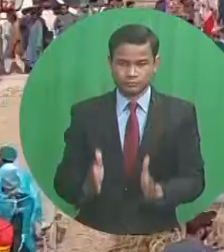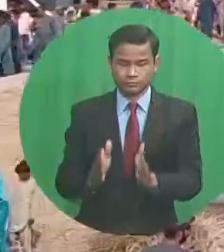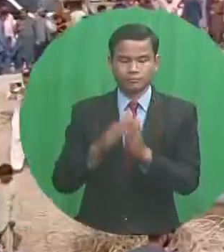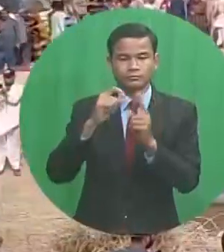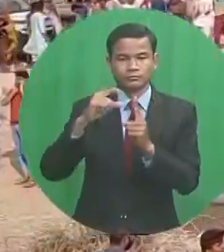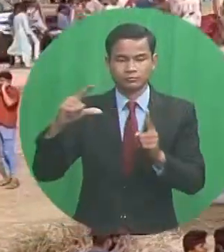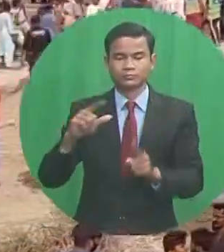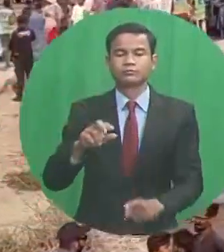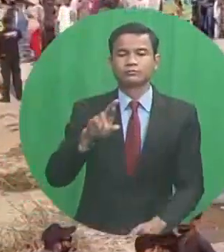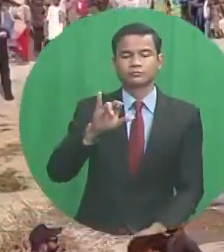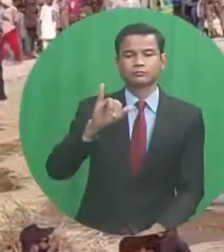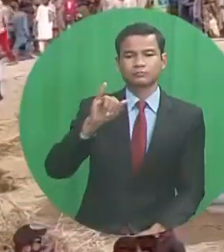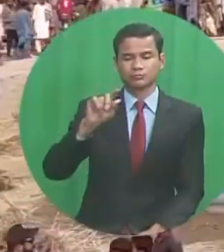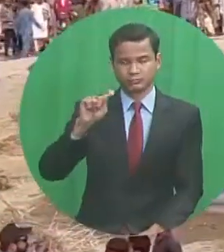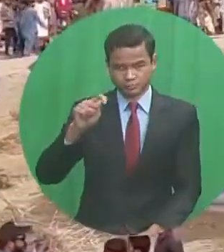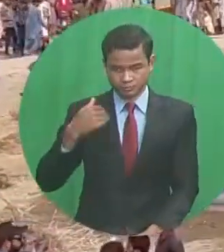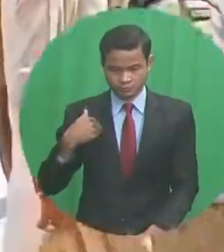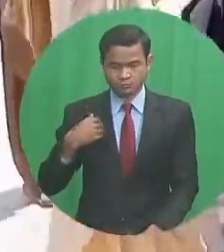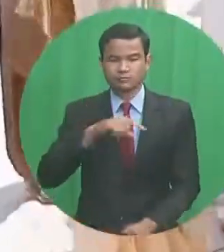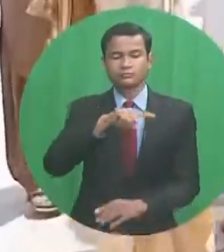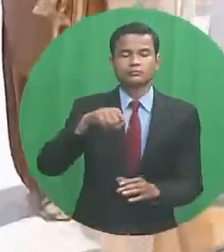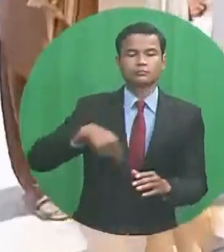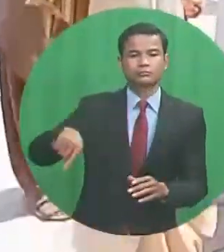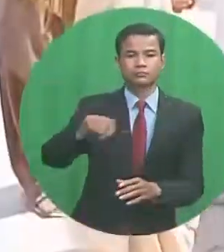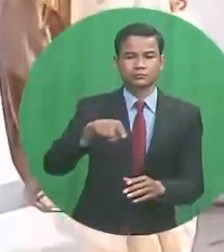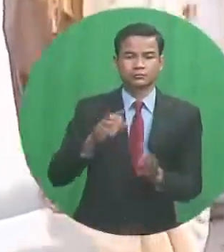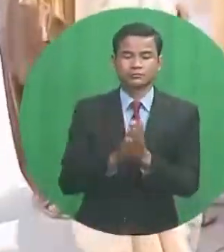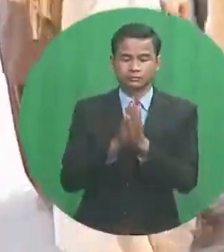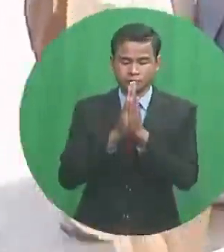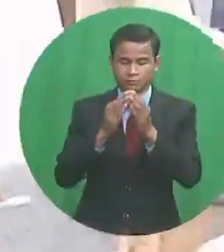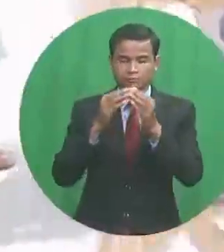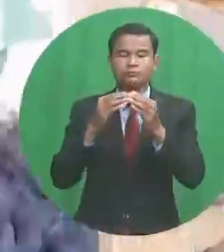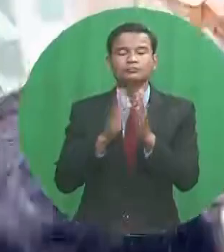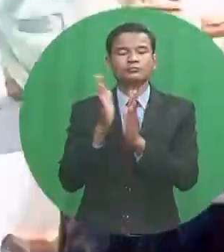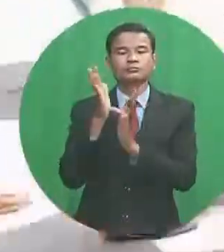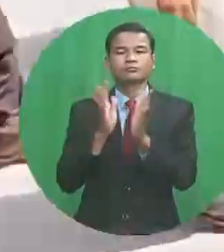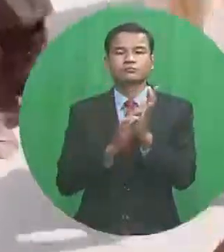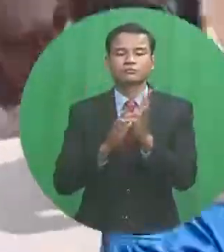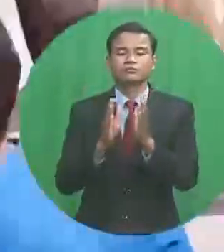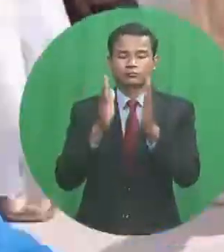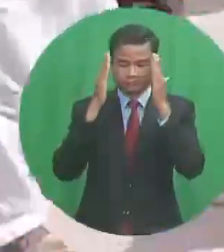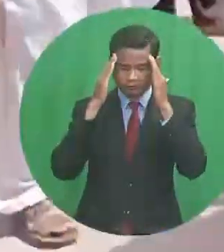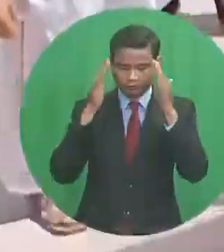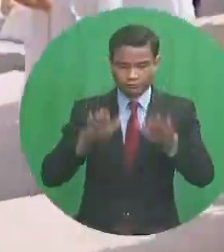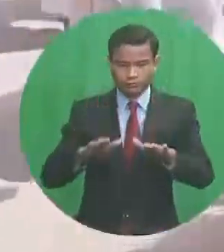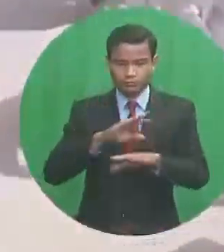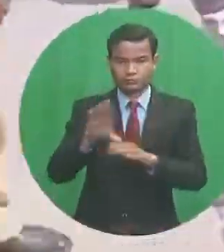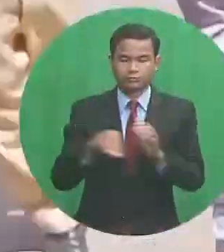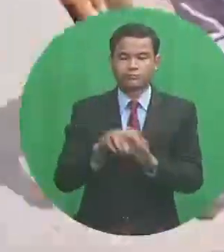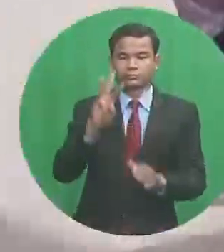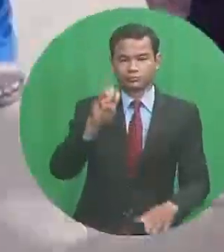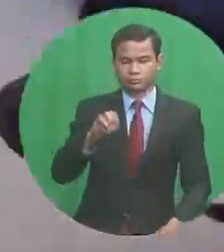លោកសារីបបាននិយាយថាយើងទាំងអស់គ្នាសូមអធិដ្ឋានដល់ព្រះអាឡោះរបស់ពួកយើងសម្រាប់មនុស្ស30